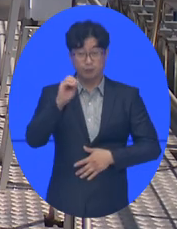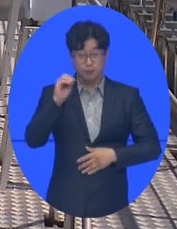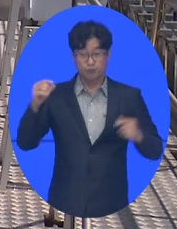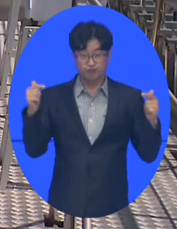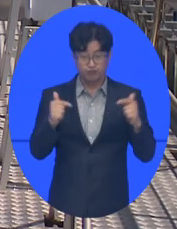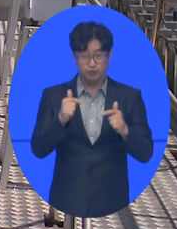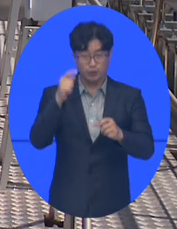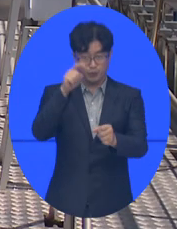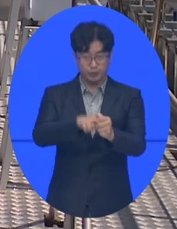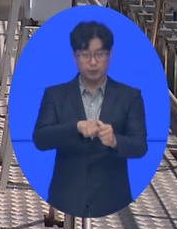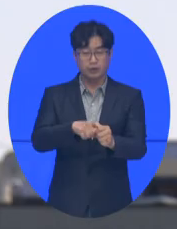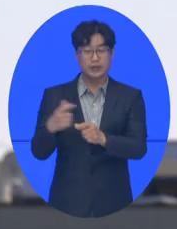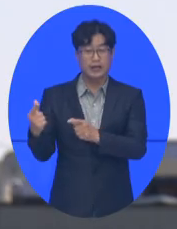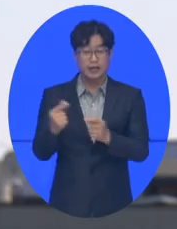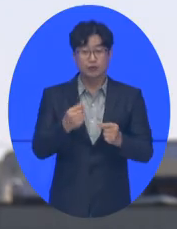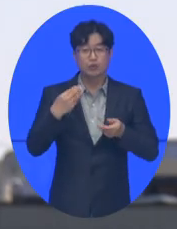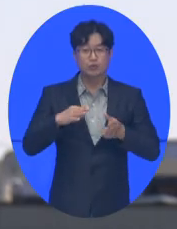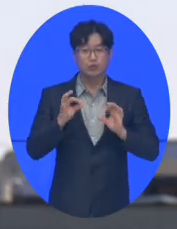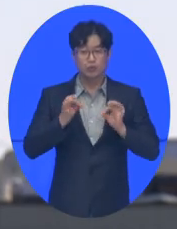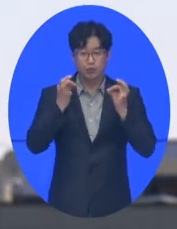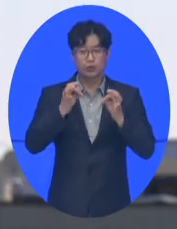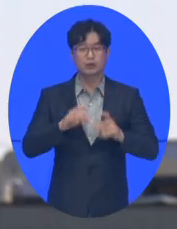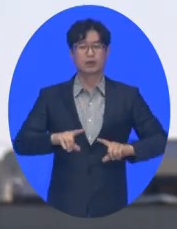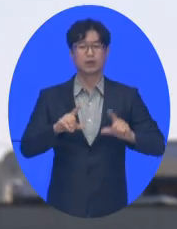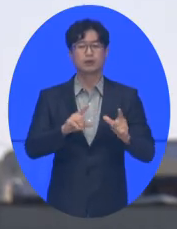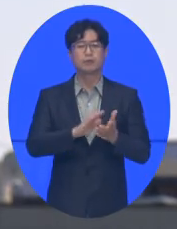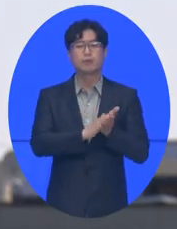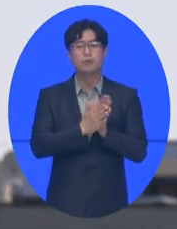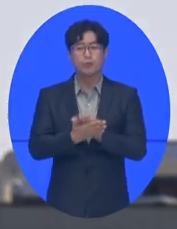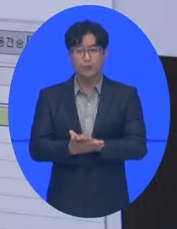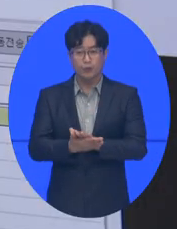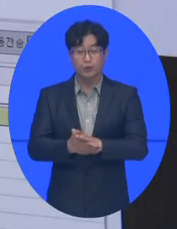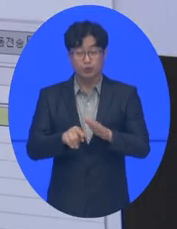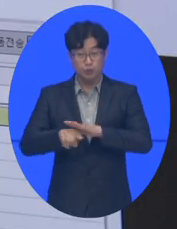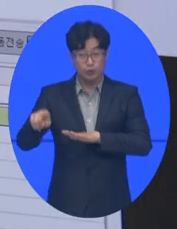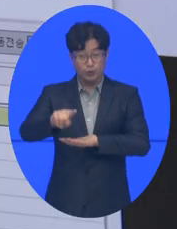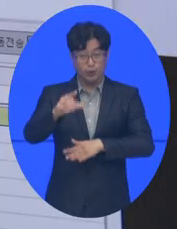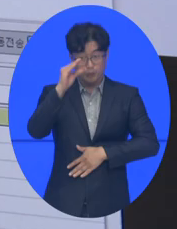목표입니다. 이 같은 경기도의 노력이 기후변화 대응의 선도적인